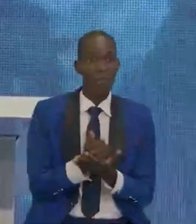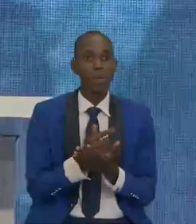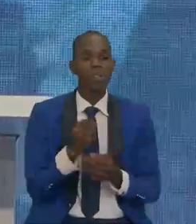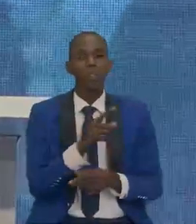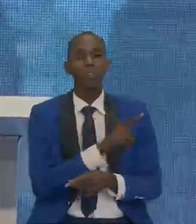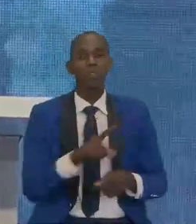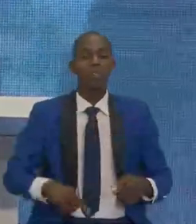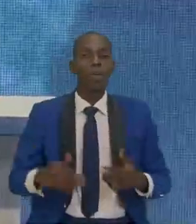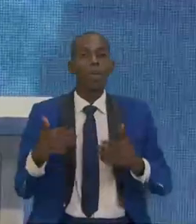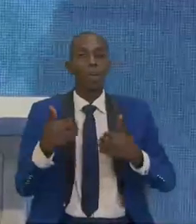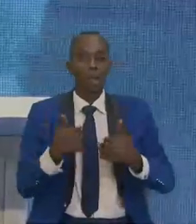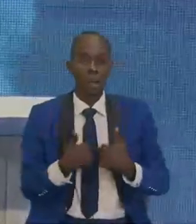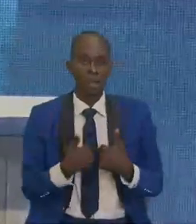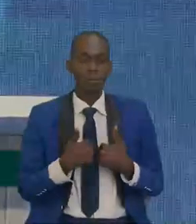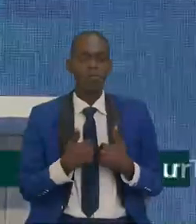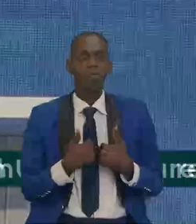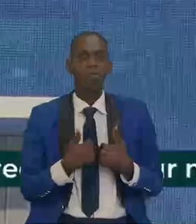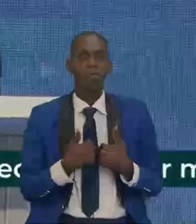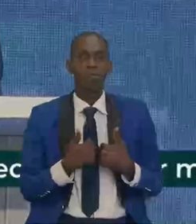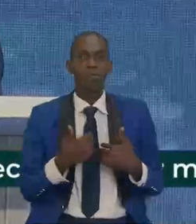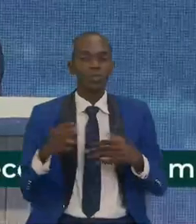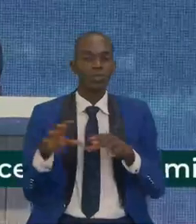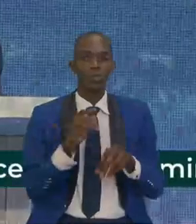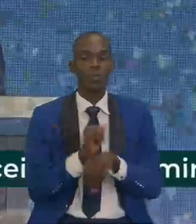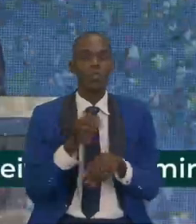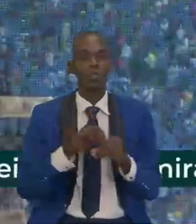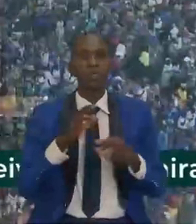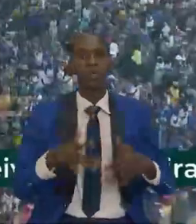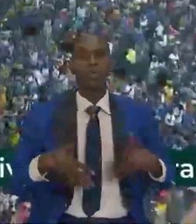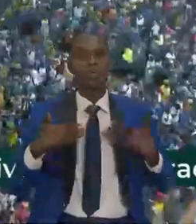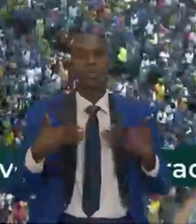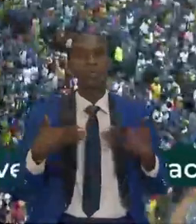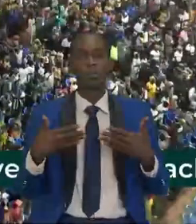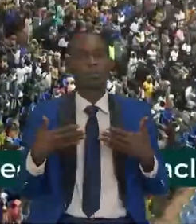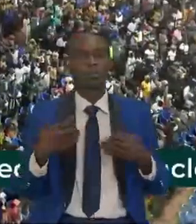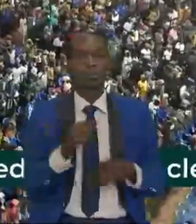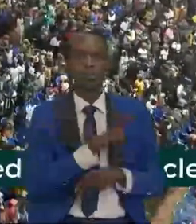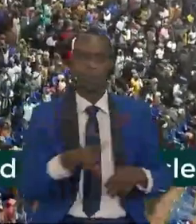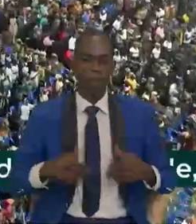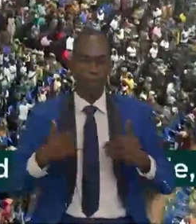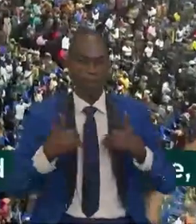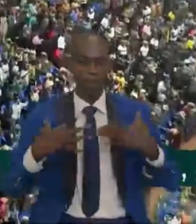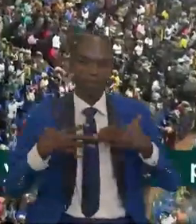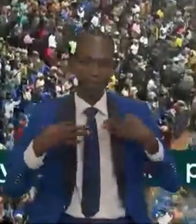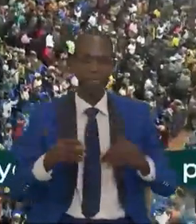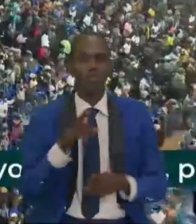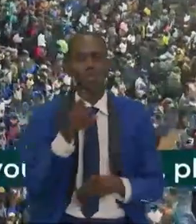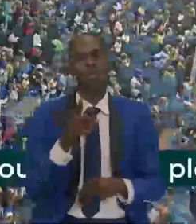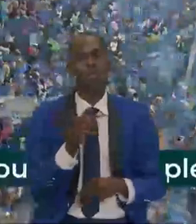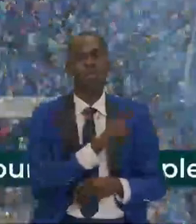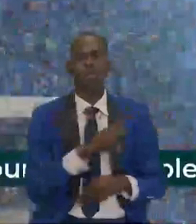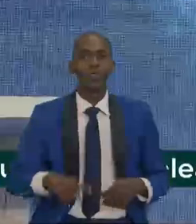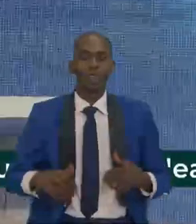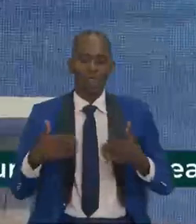Au son du dernier Amen, le Seigneur a agi dans votre vie.